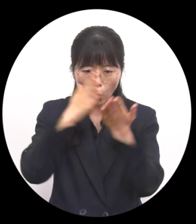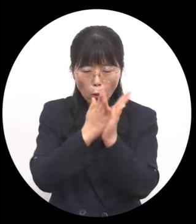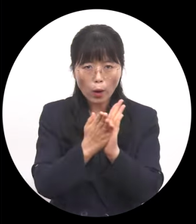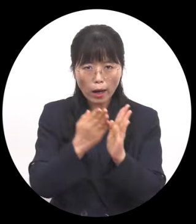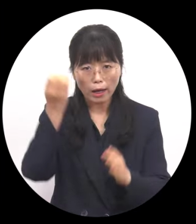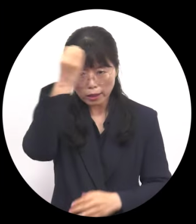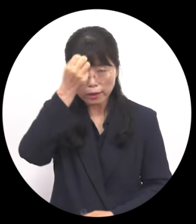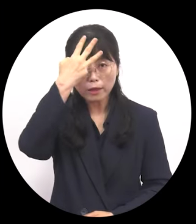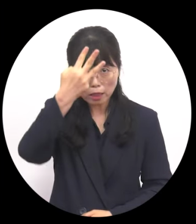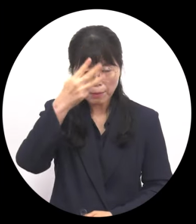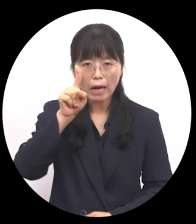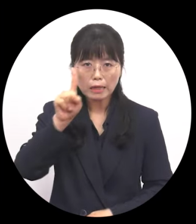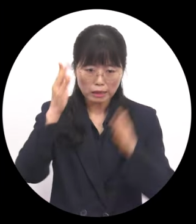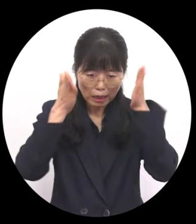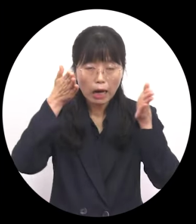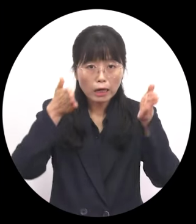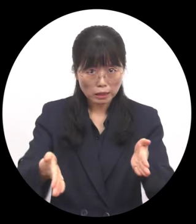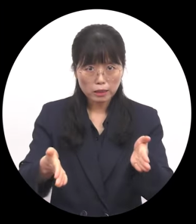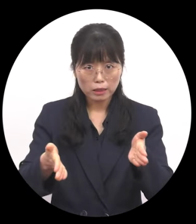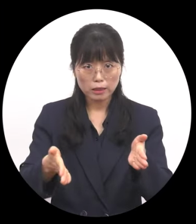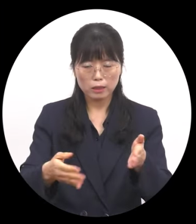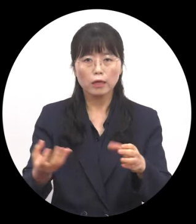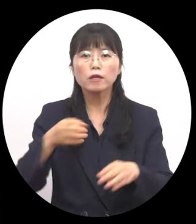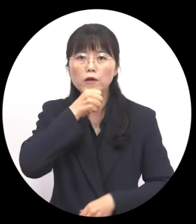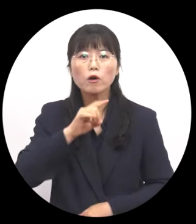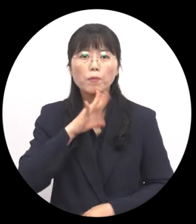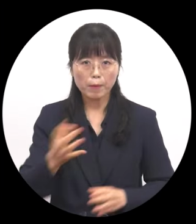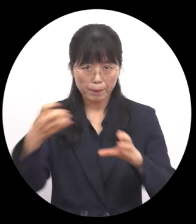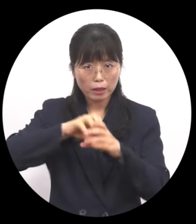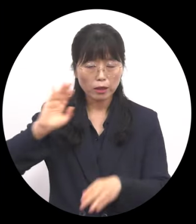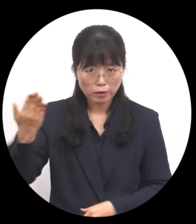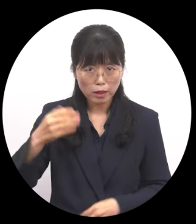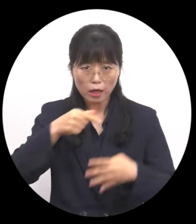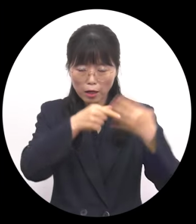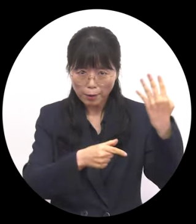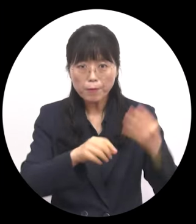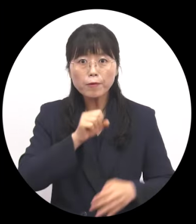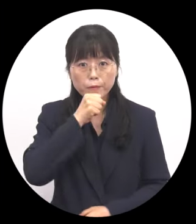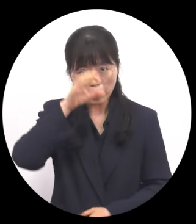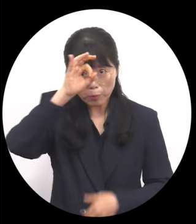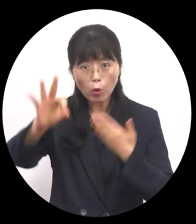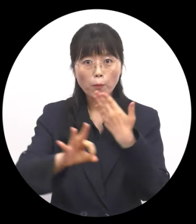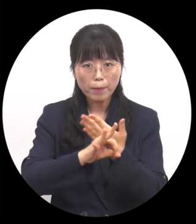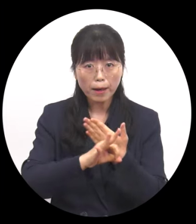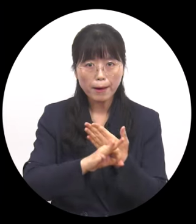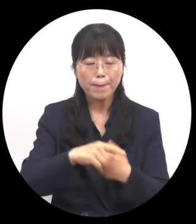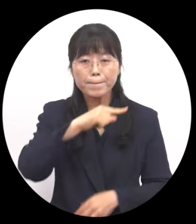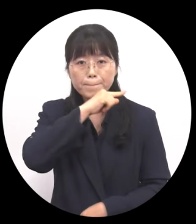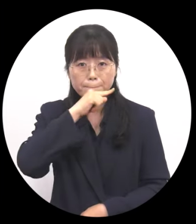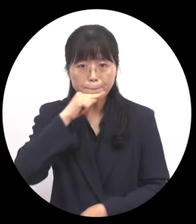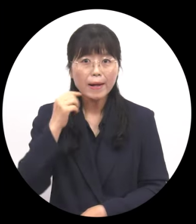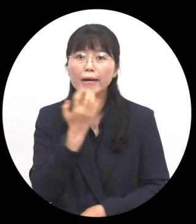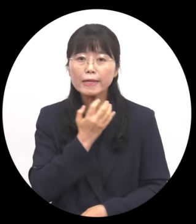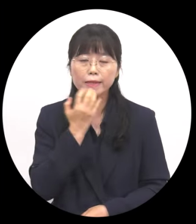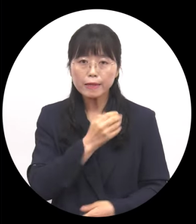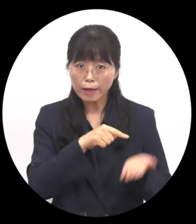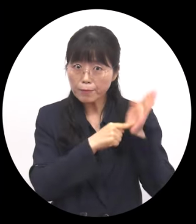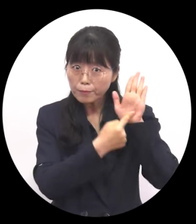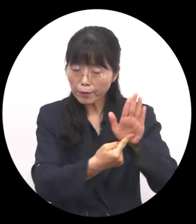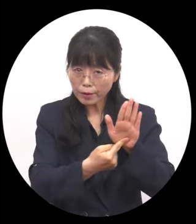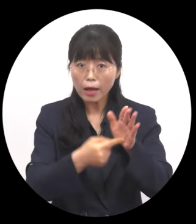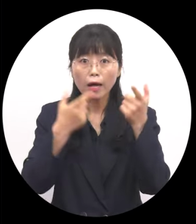3학년 1학기까지의 성적만 반영됩니다. 석차 등급의 배점을 조금 보시면요. 빨간색으로 표시해